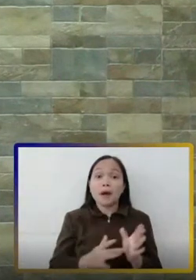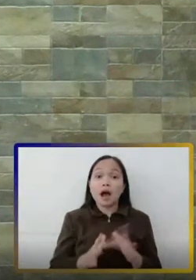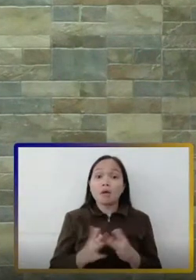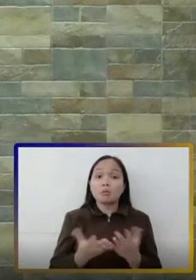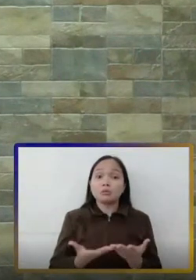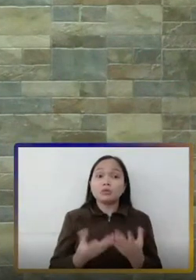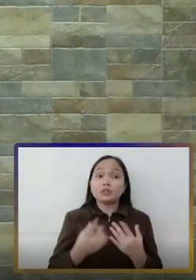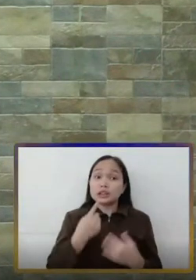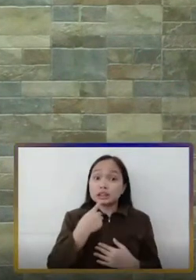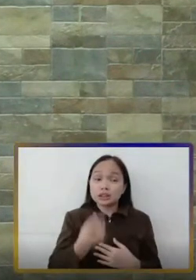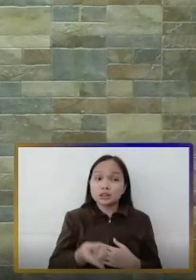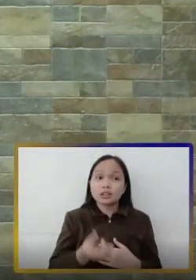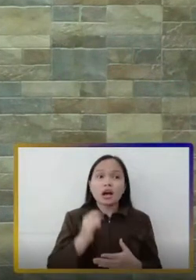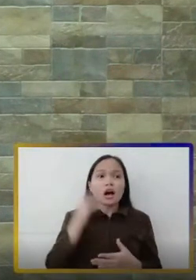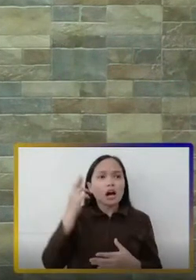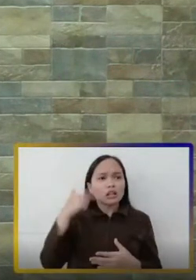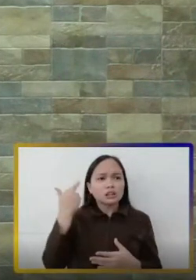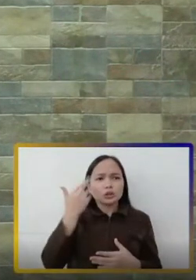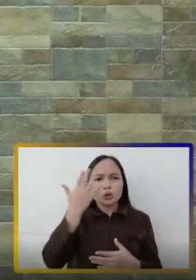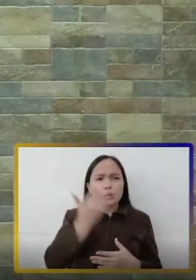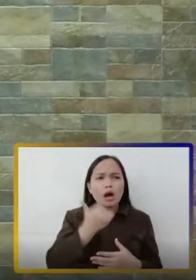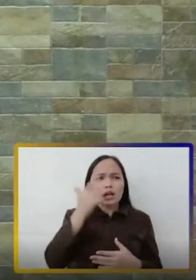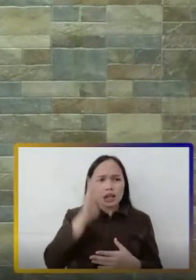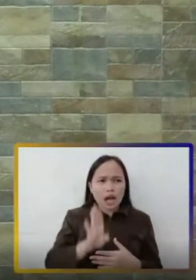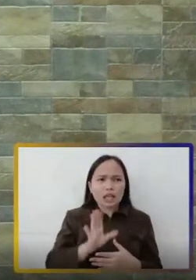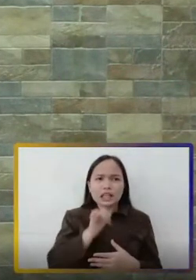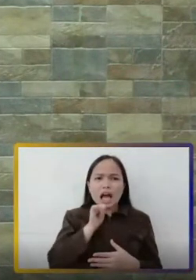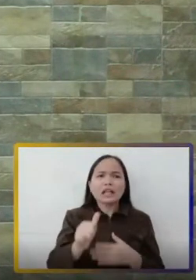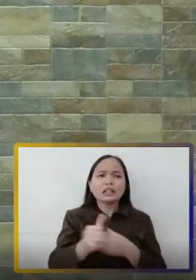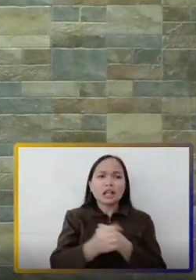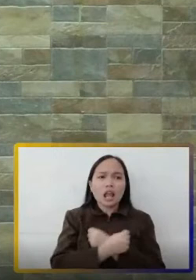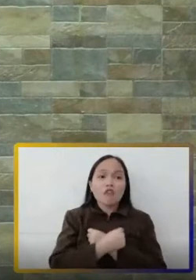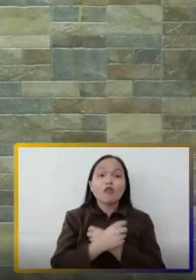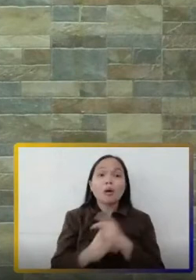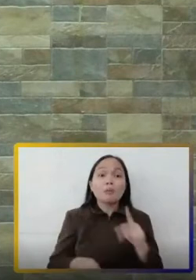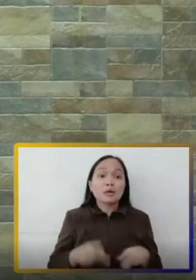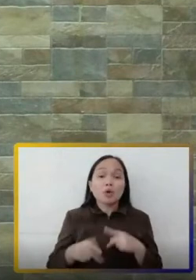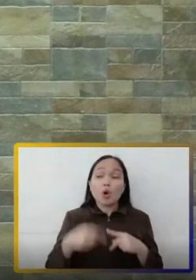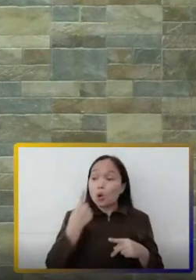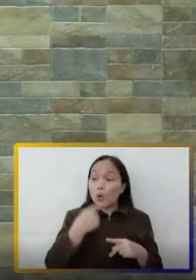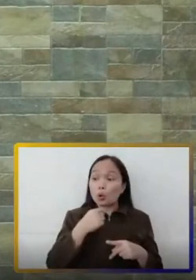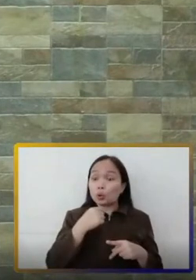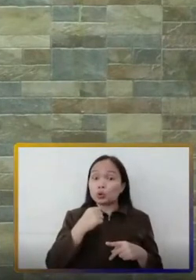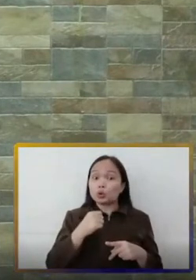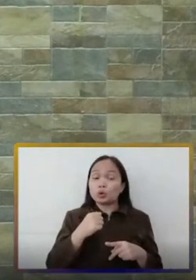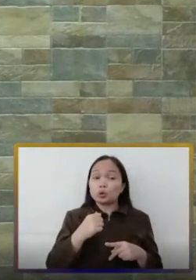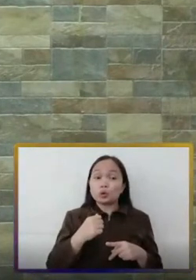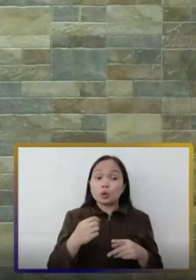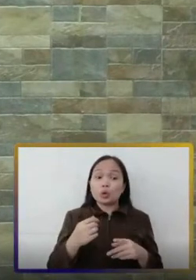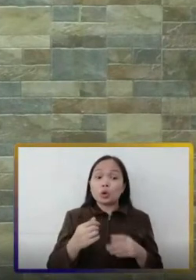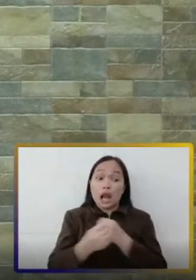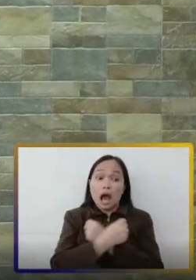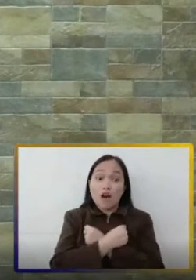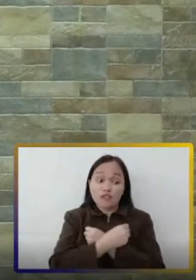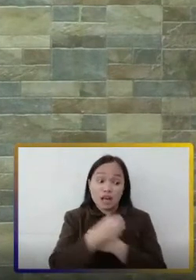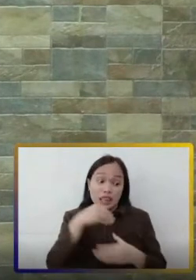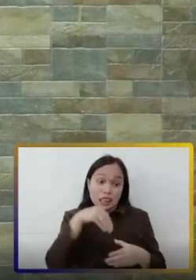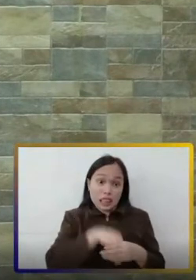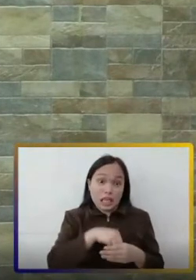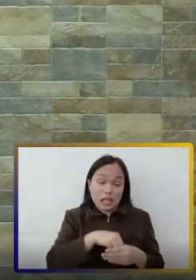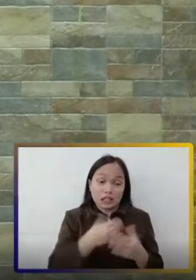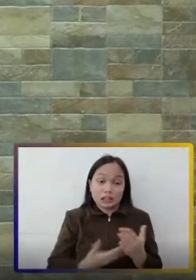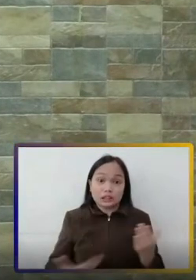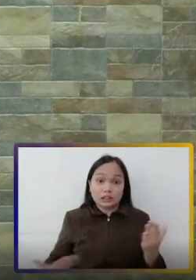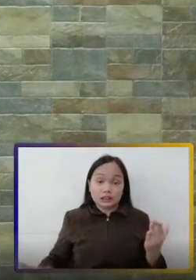says, the reason why God do not love those who contend for the content of the world